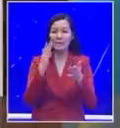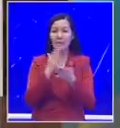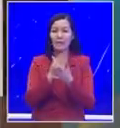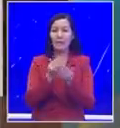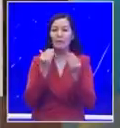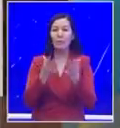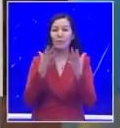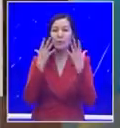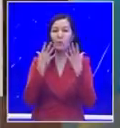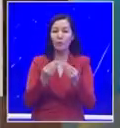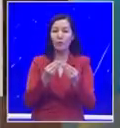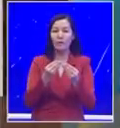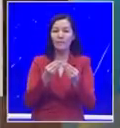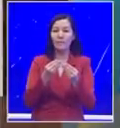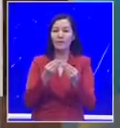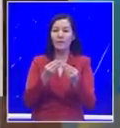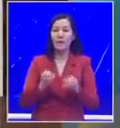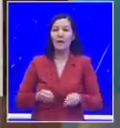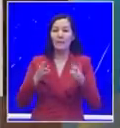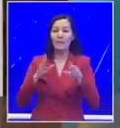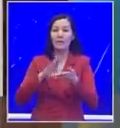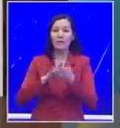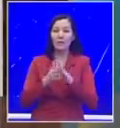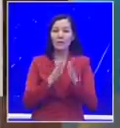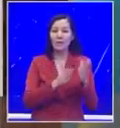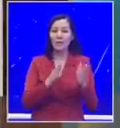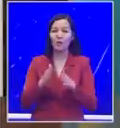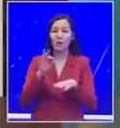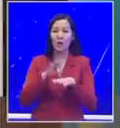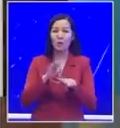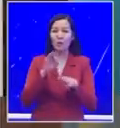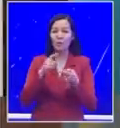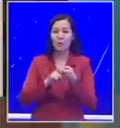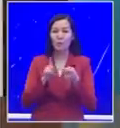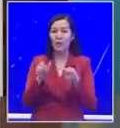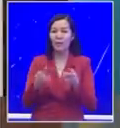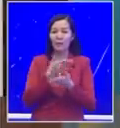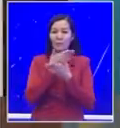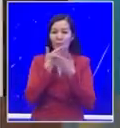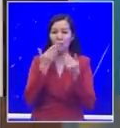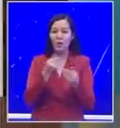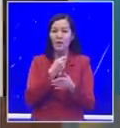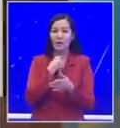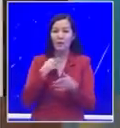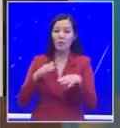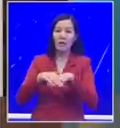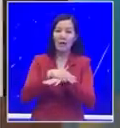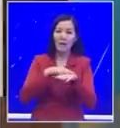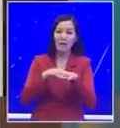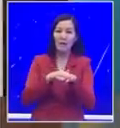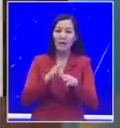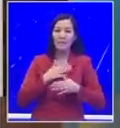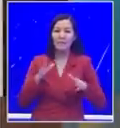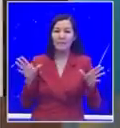күнге эпидемиялық жағдай тұрақты, коронавирус ауруы жоқ. Құрметті талдықорғандықтар, біз